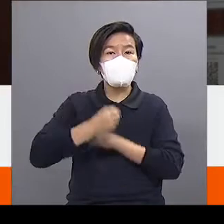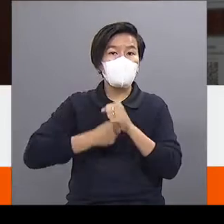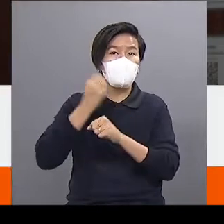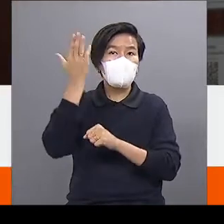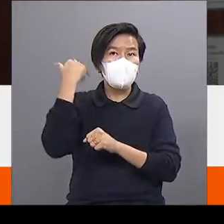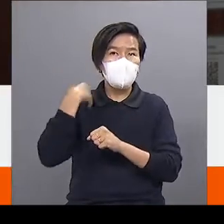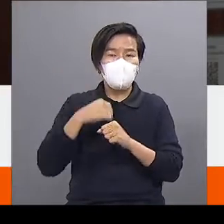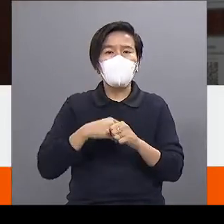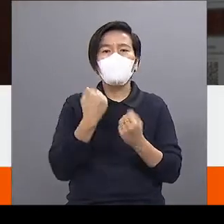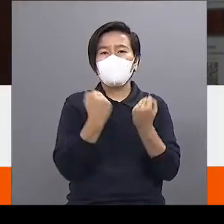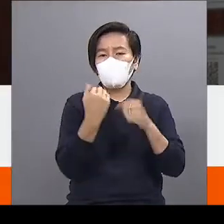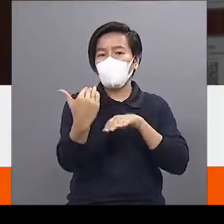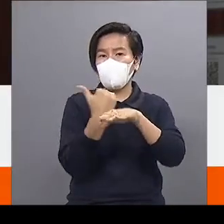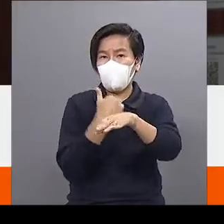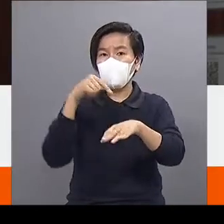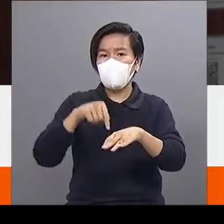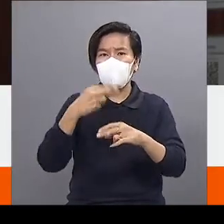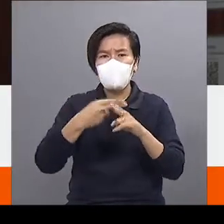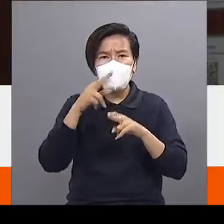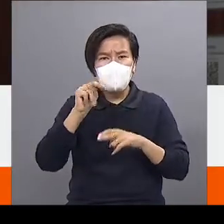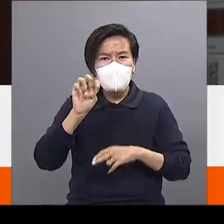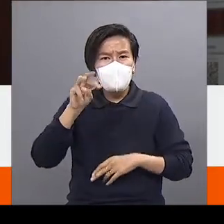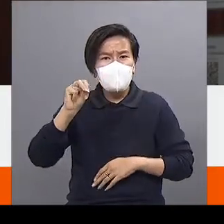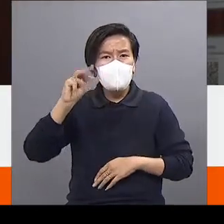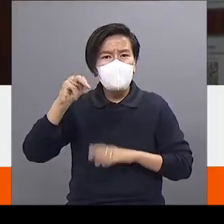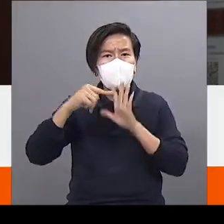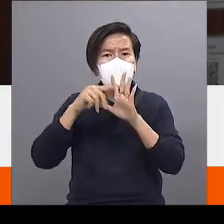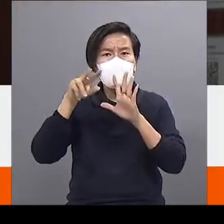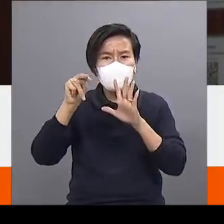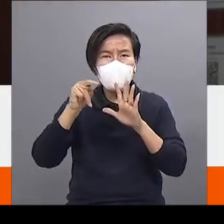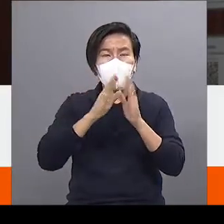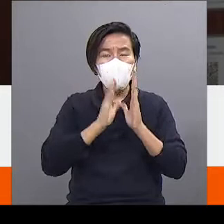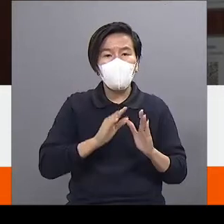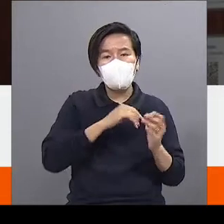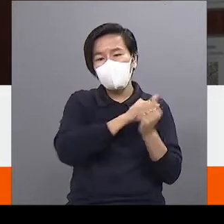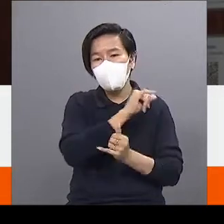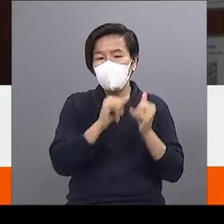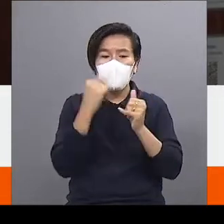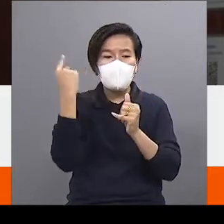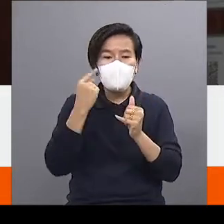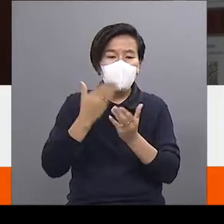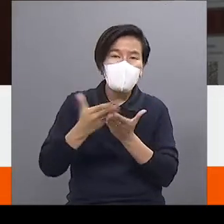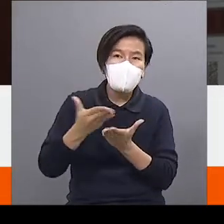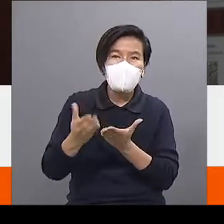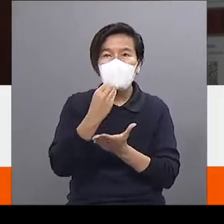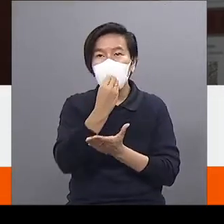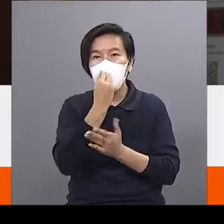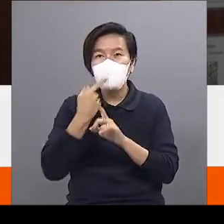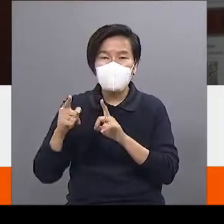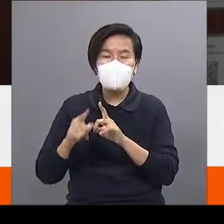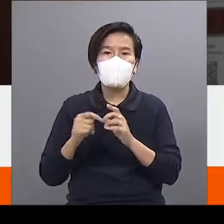ก็นักท่องเที่ยวนี้ก็ถือว่าเป็นชิ้นเป็นลูกค้าส่วนบนที่ที่เหมือนเป็นโบนัสอ่ะเข้ามาอีกทีนึงครับ